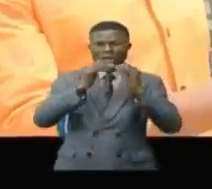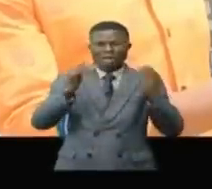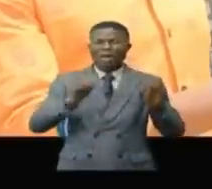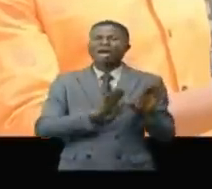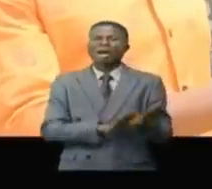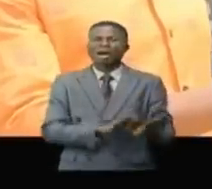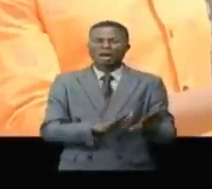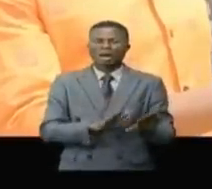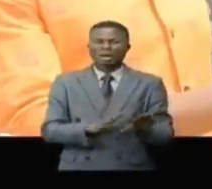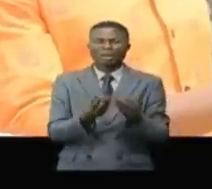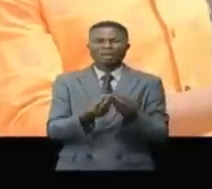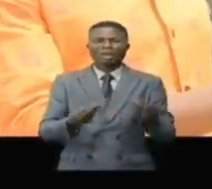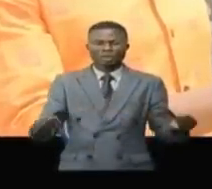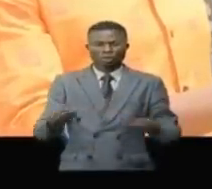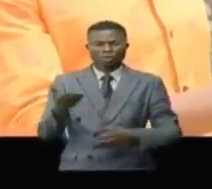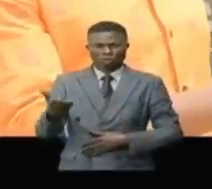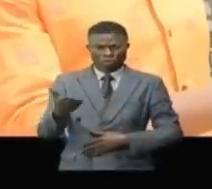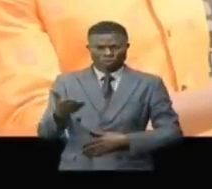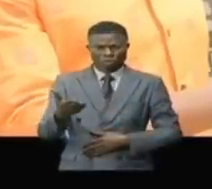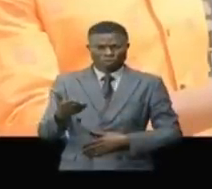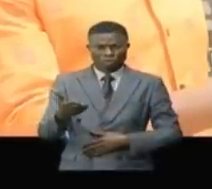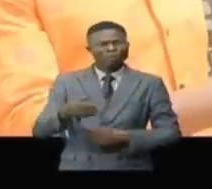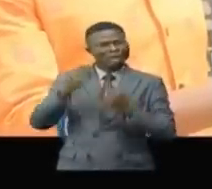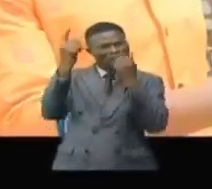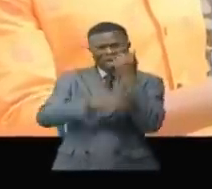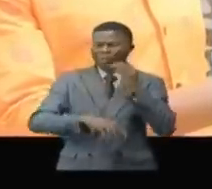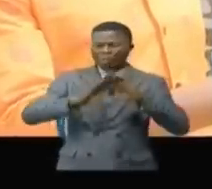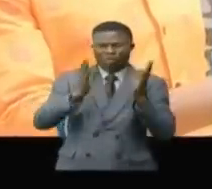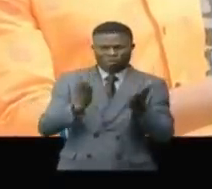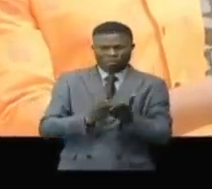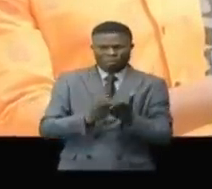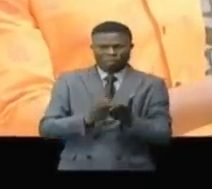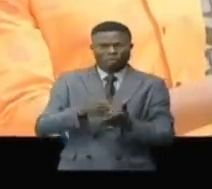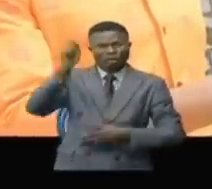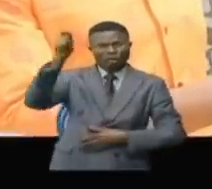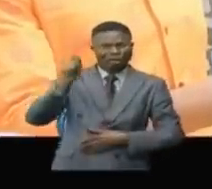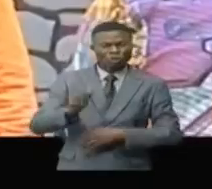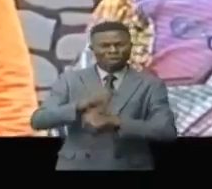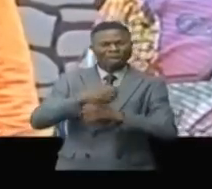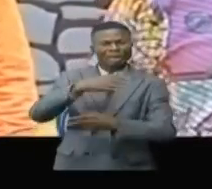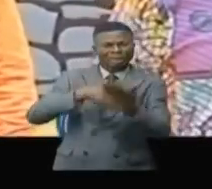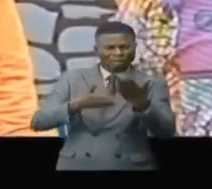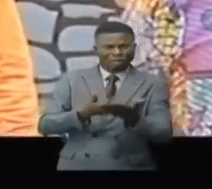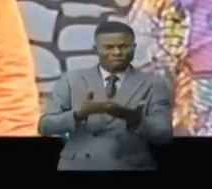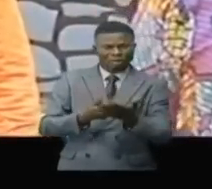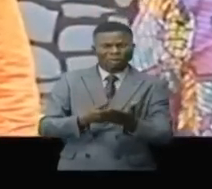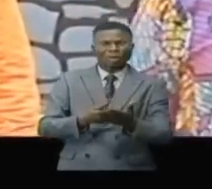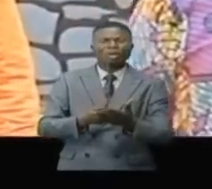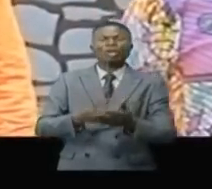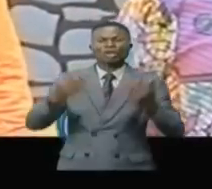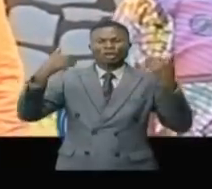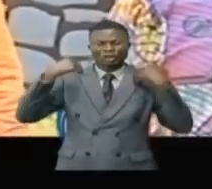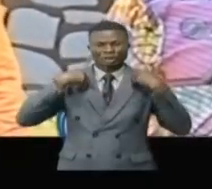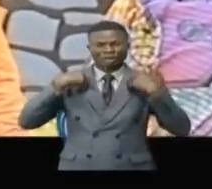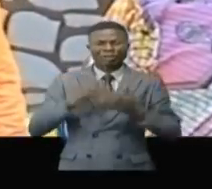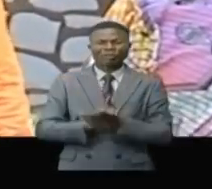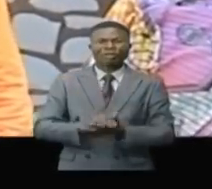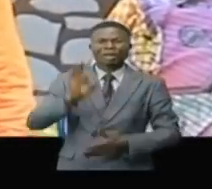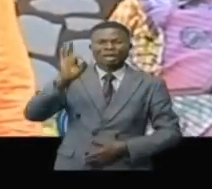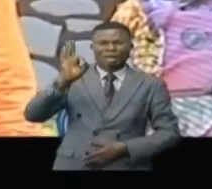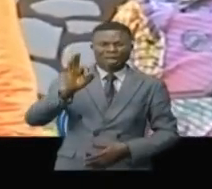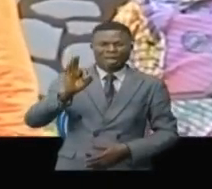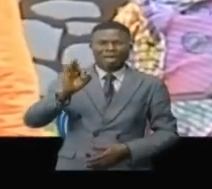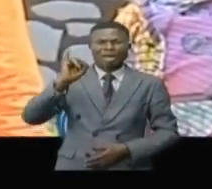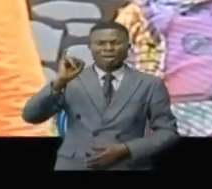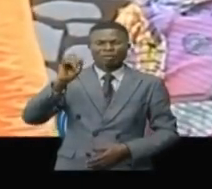entendant les PDDRCS, car je dois punir tous les fauteurs de troubles. Les fondateurs du FPIC appellent les autres groupes armés